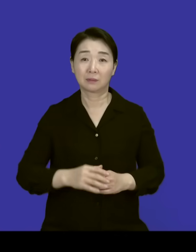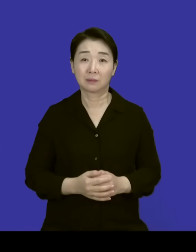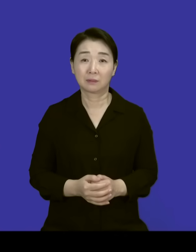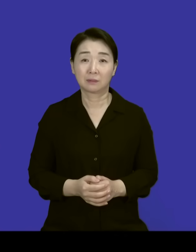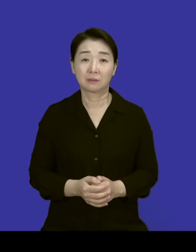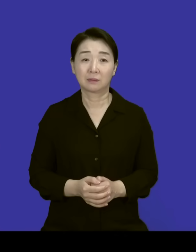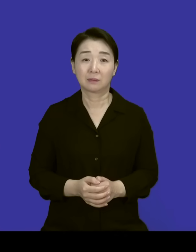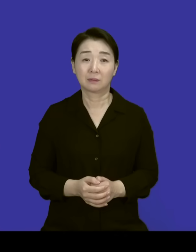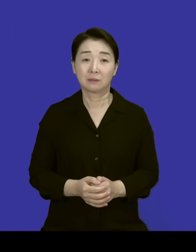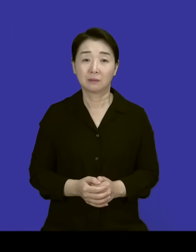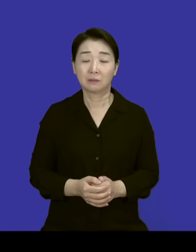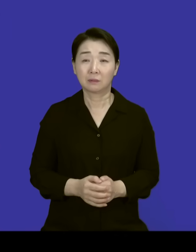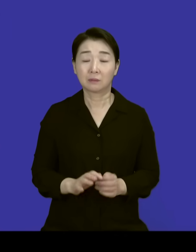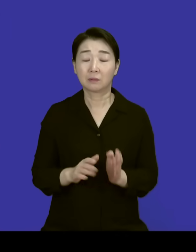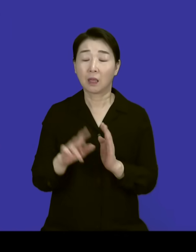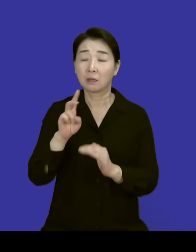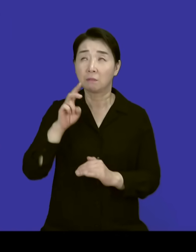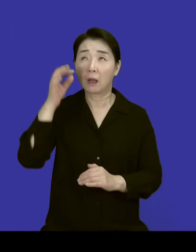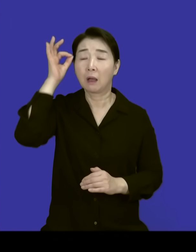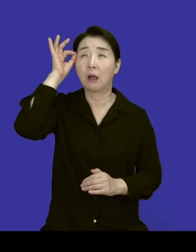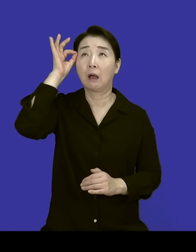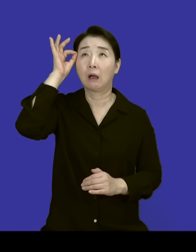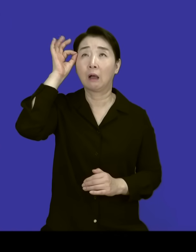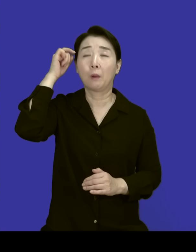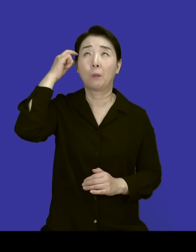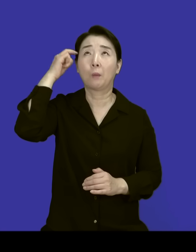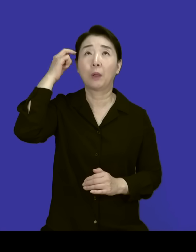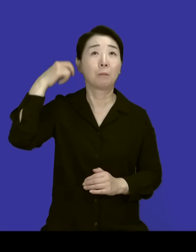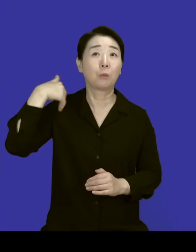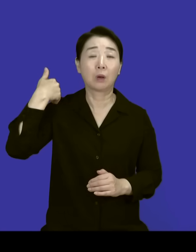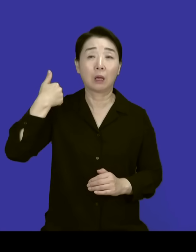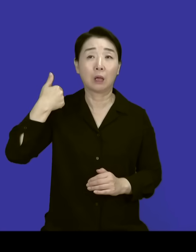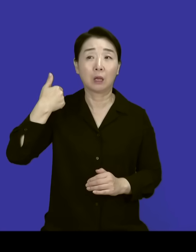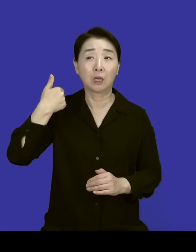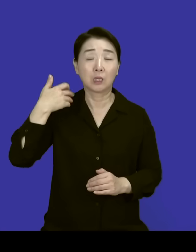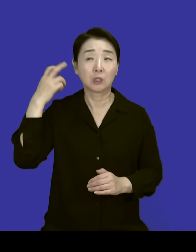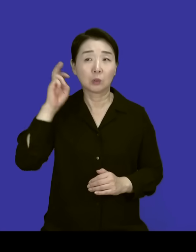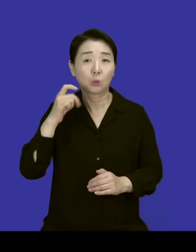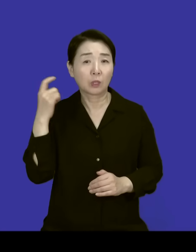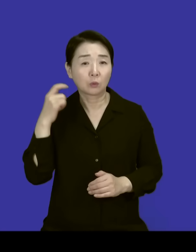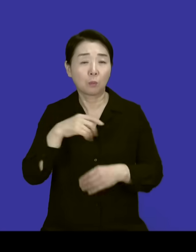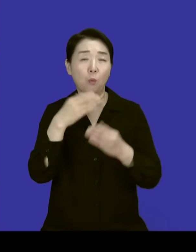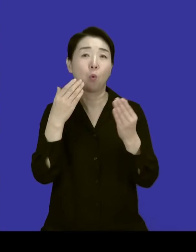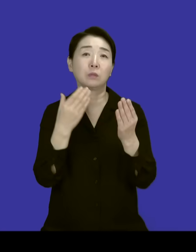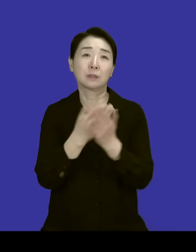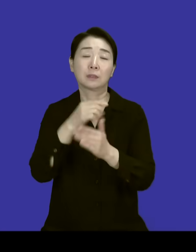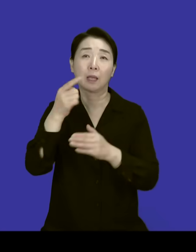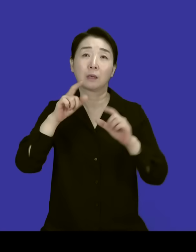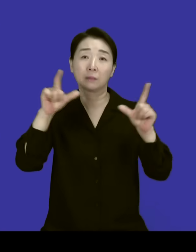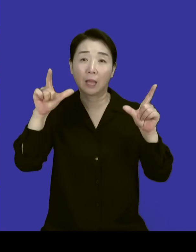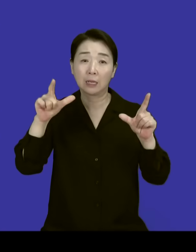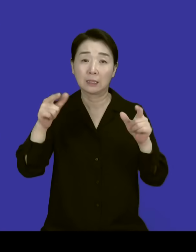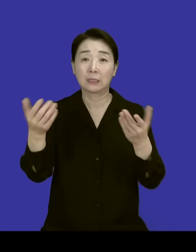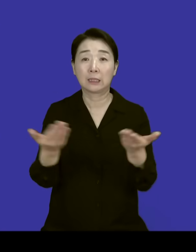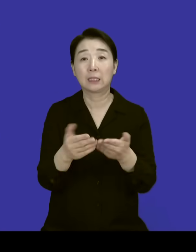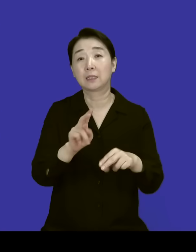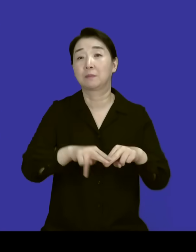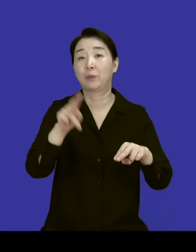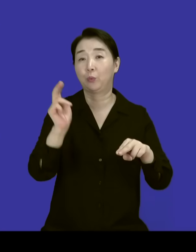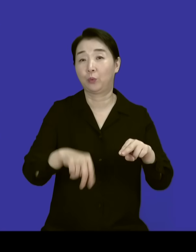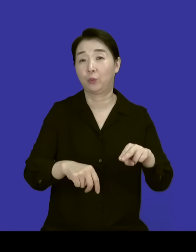정말 왜 그 생각이 왔는지 모르겠어요. 그래서 한 번 더 듣고 다음날 다 그만뒀어요. 진짜로요. 일을 다 그만뒀어요?